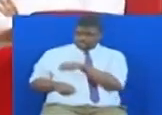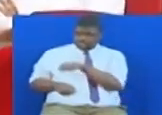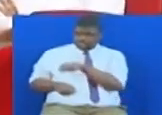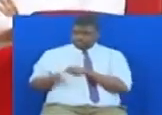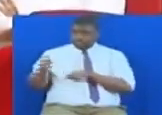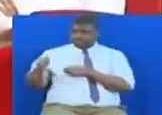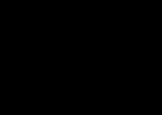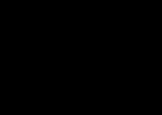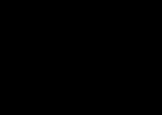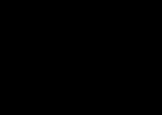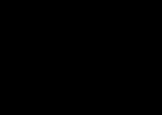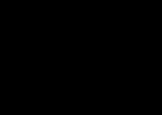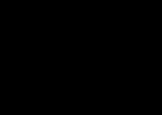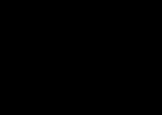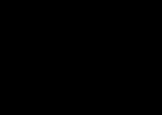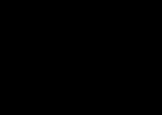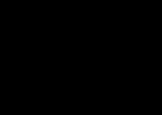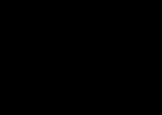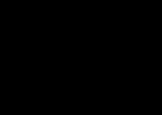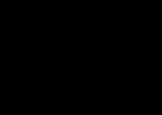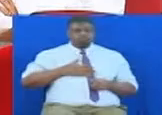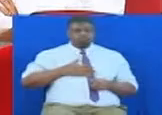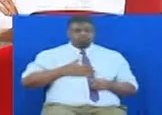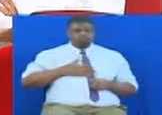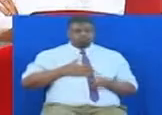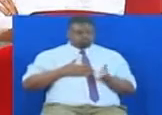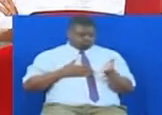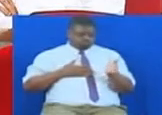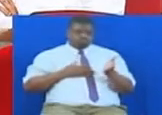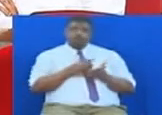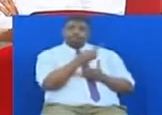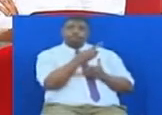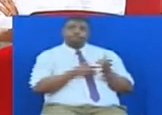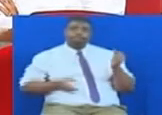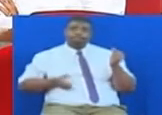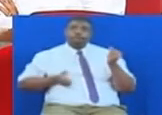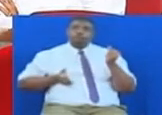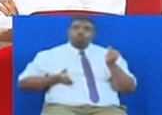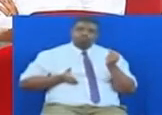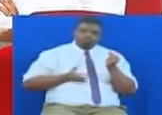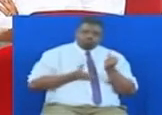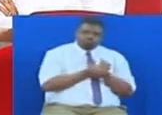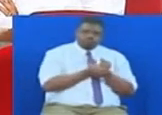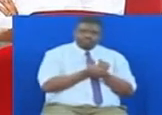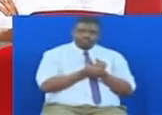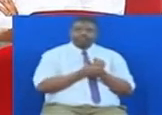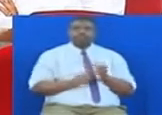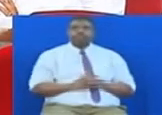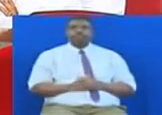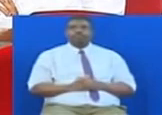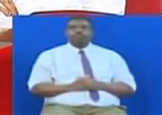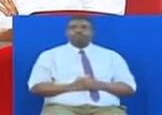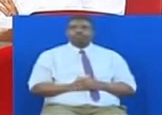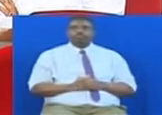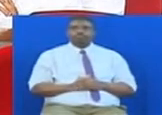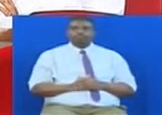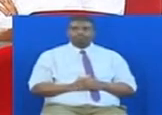wetu mheshimiwa Dr. John Pombe Joseph Magufuli.